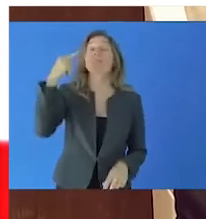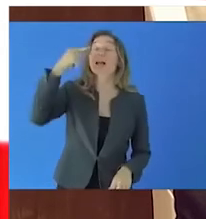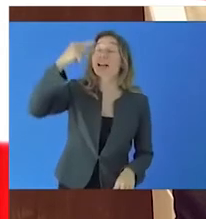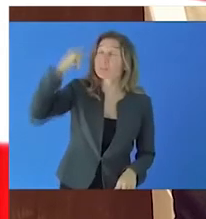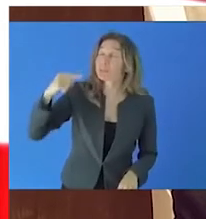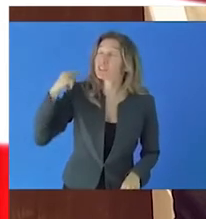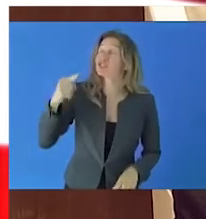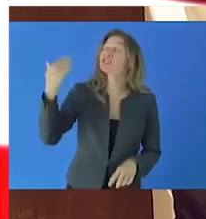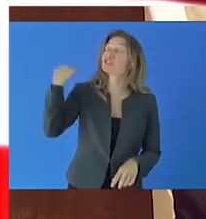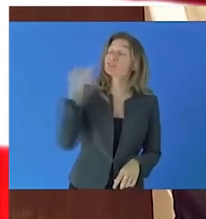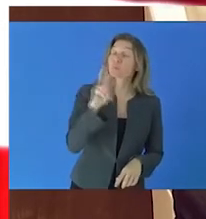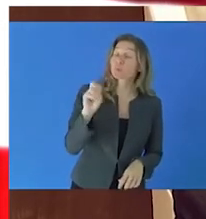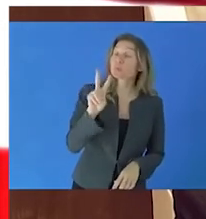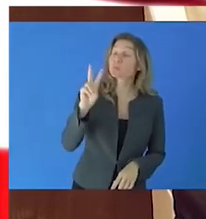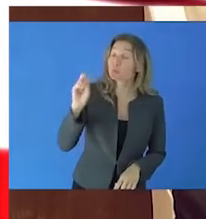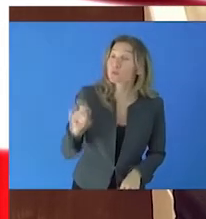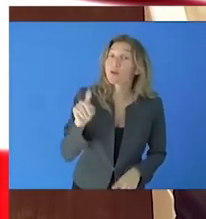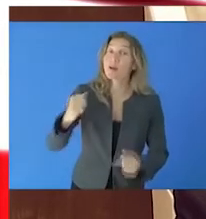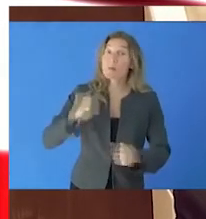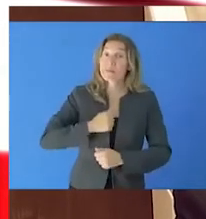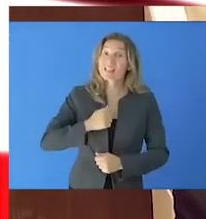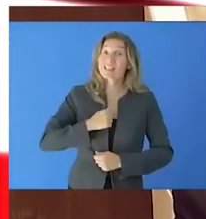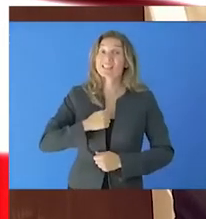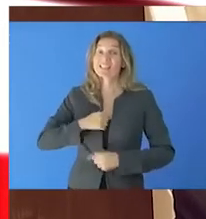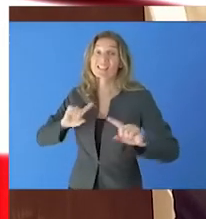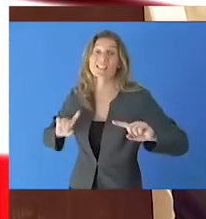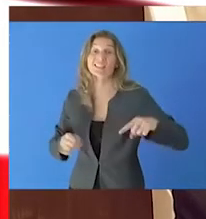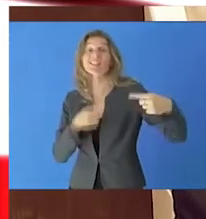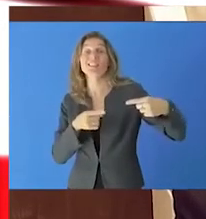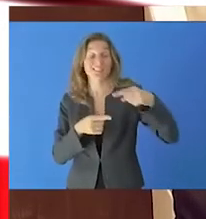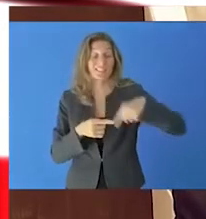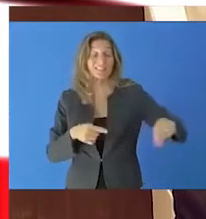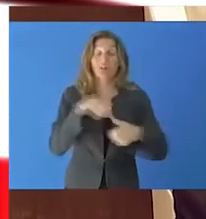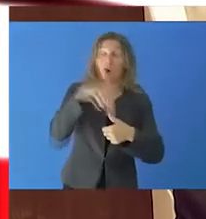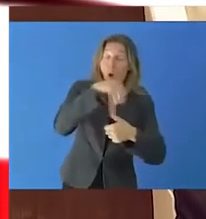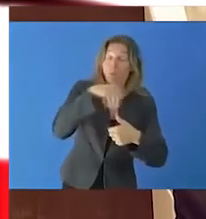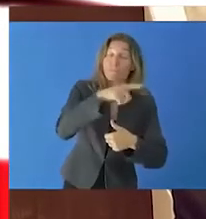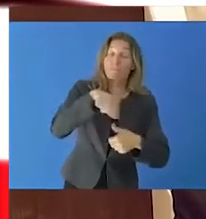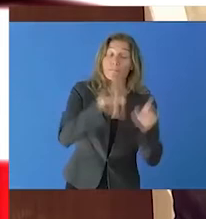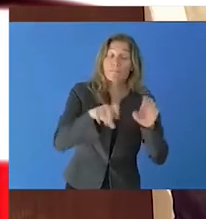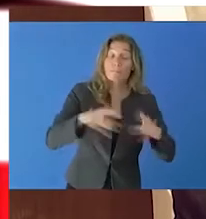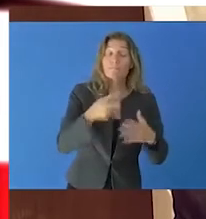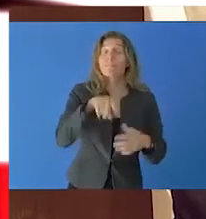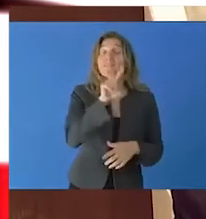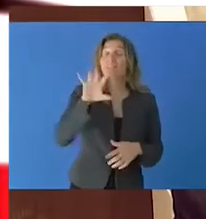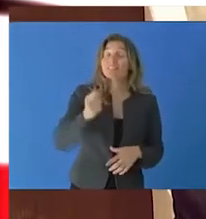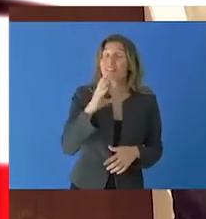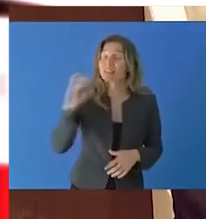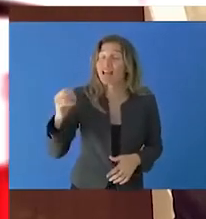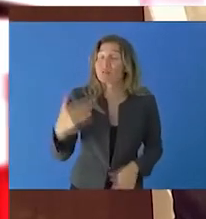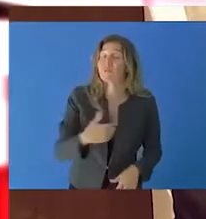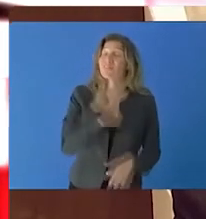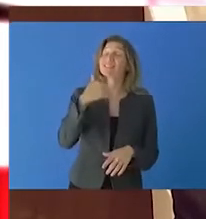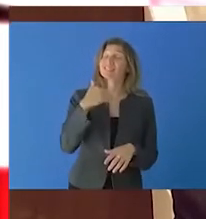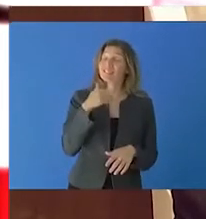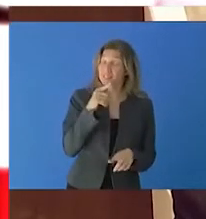dehors d'une reconnaissance internationale sans conséquence réelle ni pour les bureaux ni pour les victimes alors que de traiter ont été signés